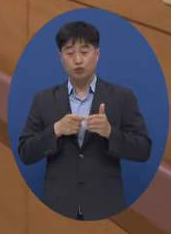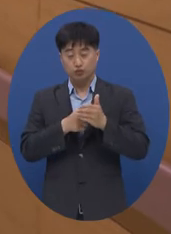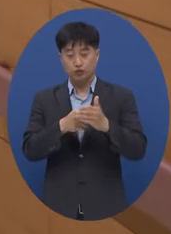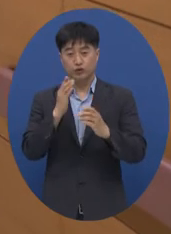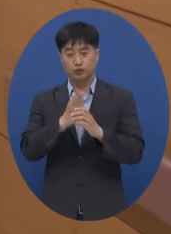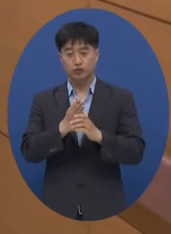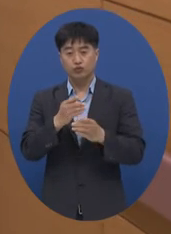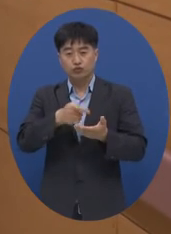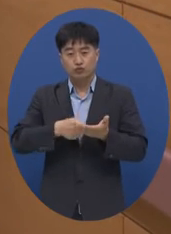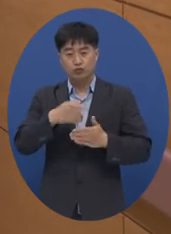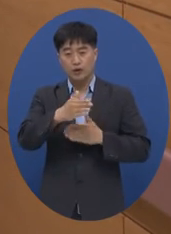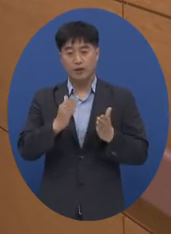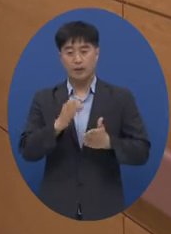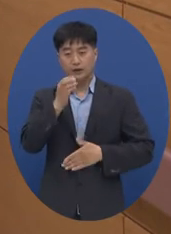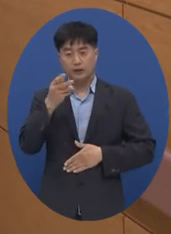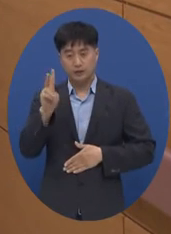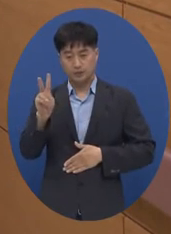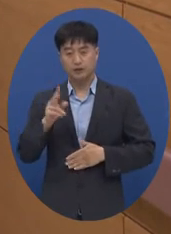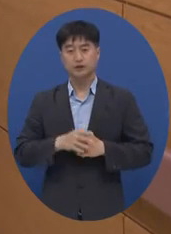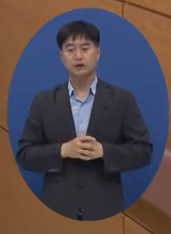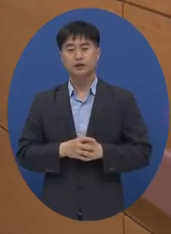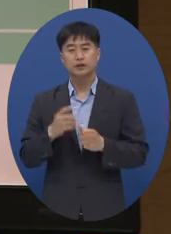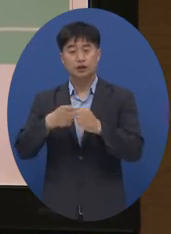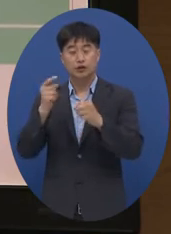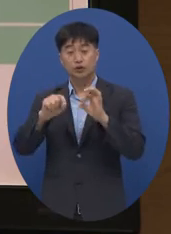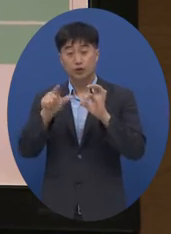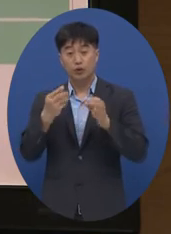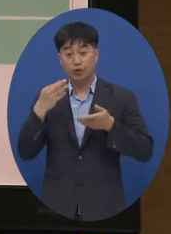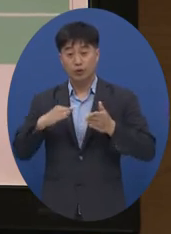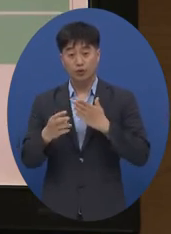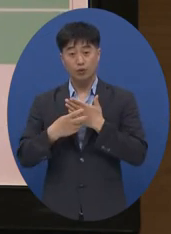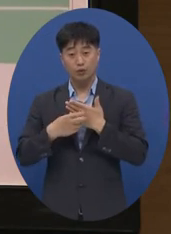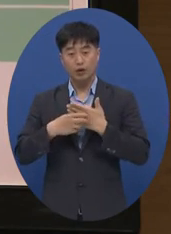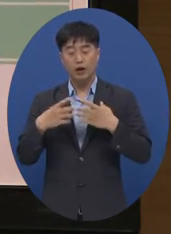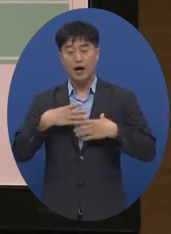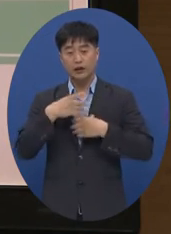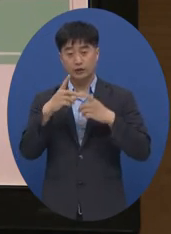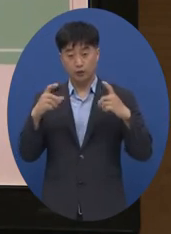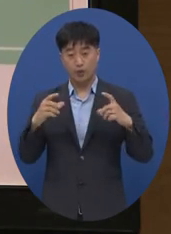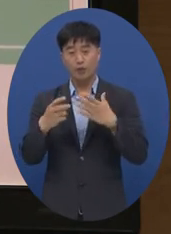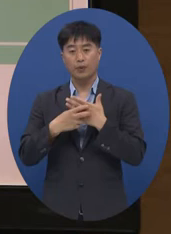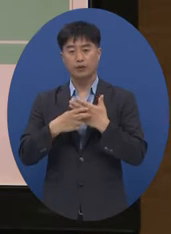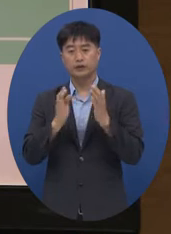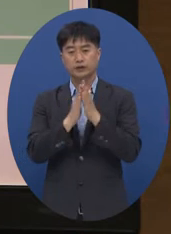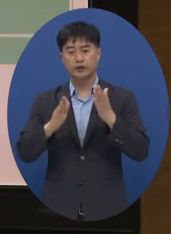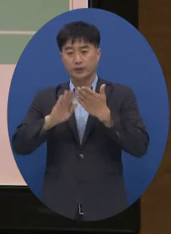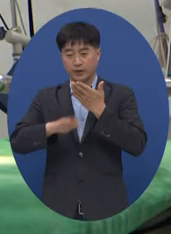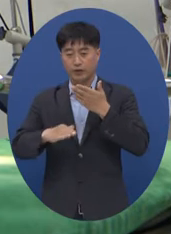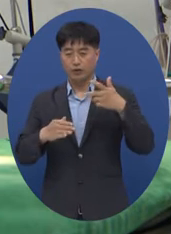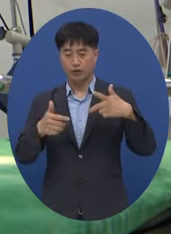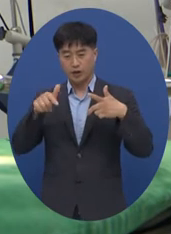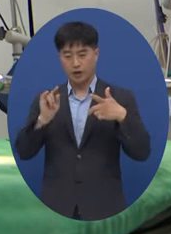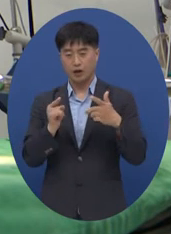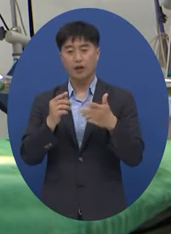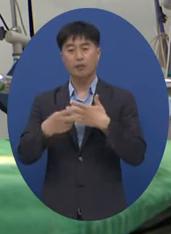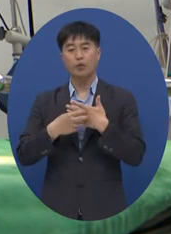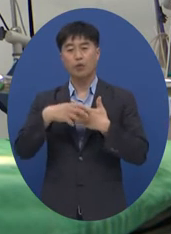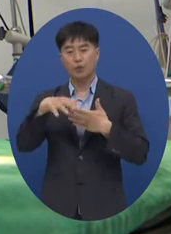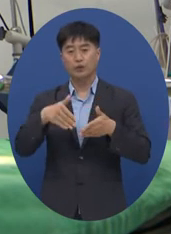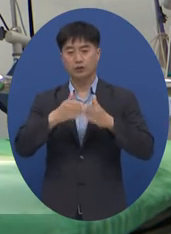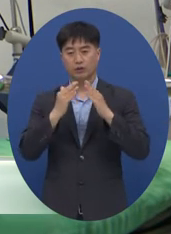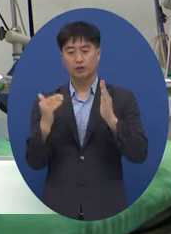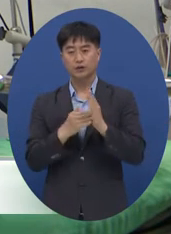경기도가 추진하고 있는 수술실 CCTV. 작년 10월에 경기도의료원 안성병원을 시작으로 산하 6개 병원에